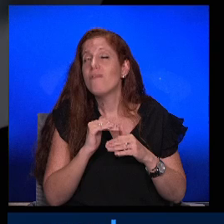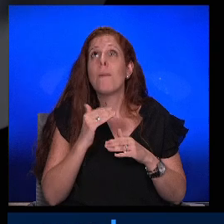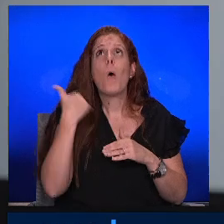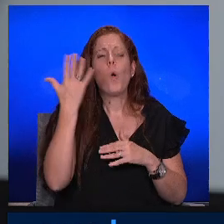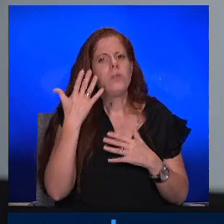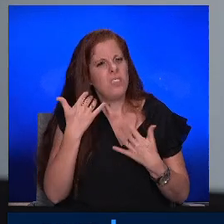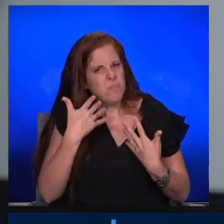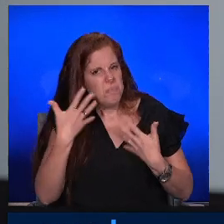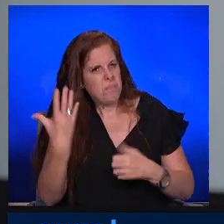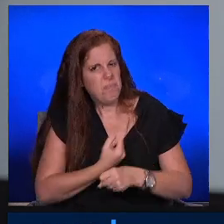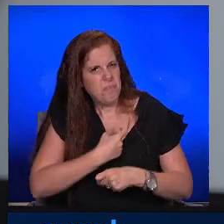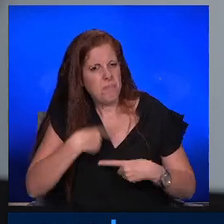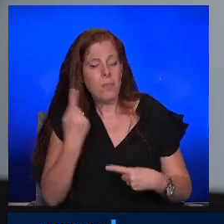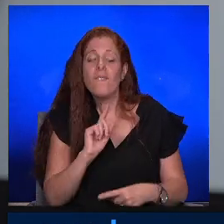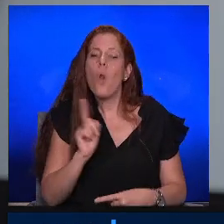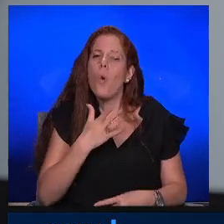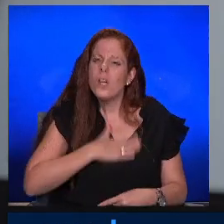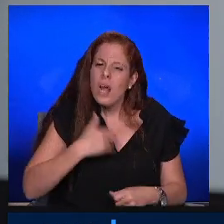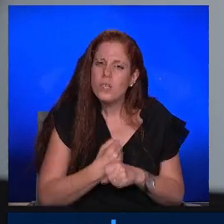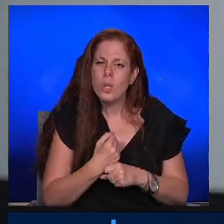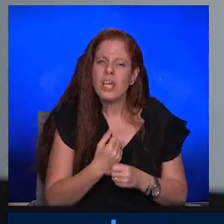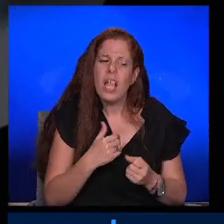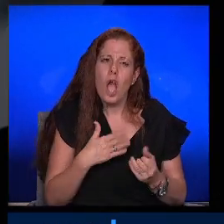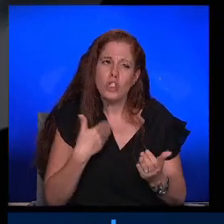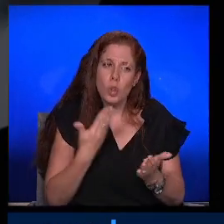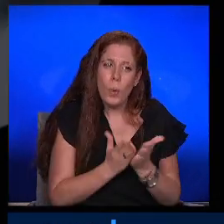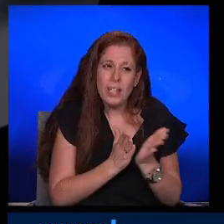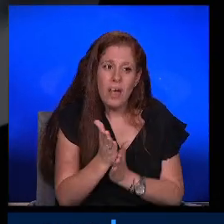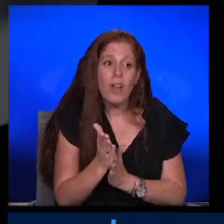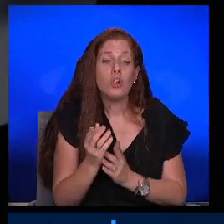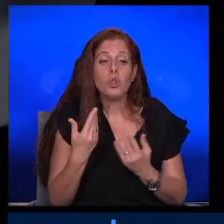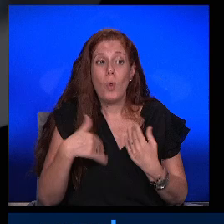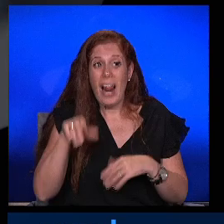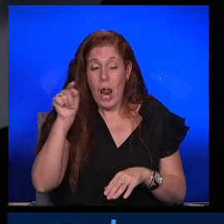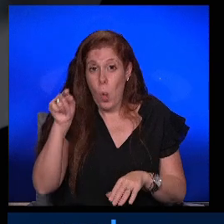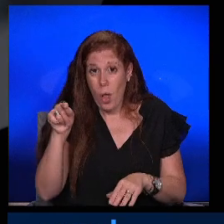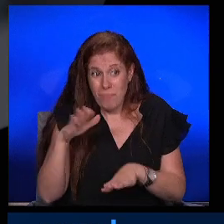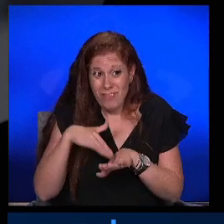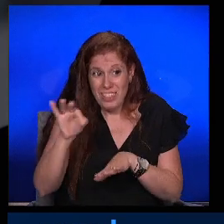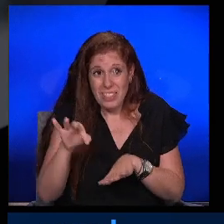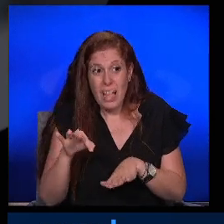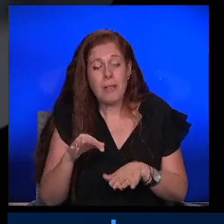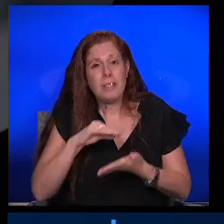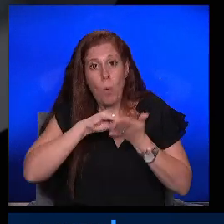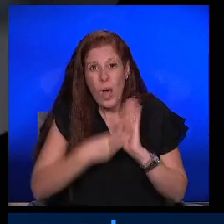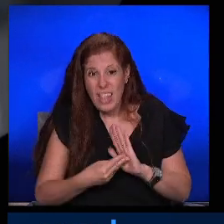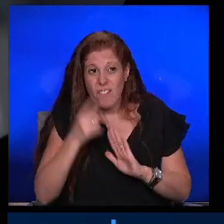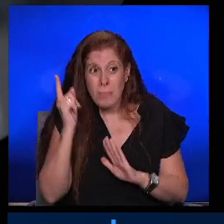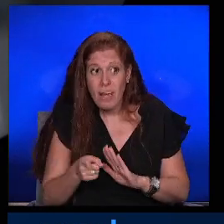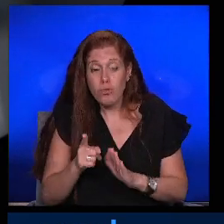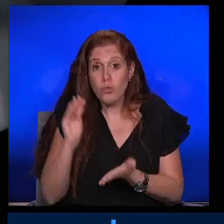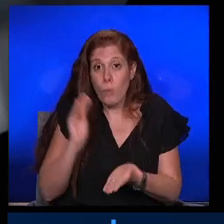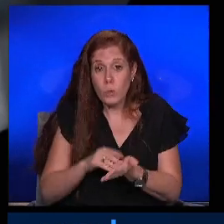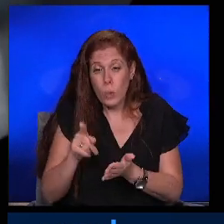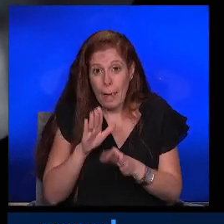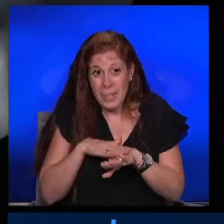בדרך הקשה. רצה לעשות את השירות קבע. כשהוא הלך להיות אקדמיזטור, אתה בעצם חותם ומתחייב שבהנחה וישפצו אותך בתפקיד,